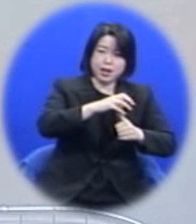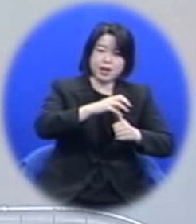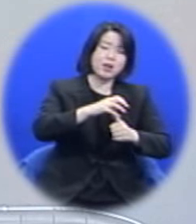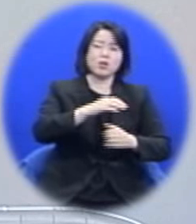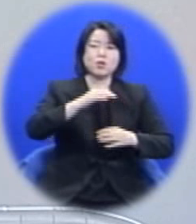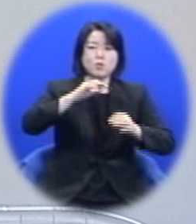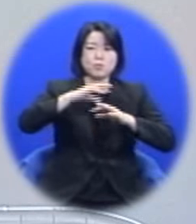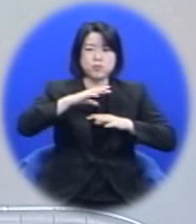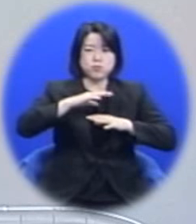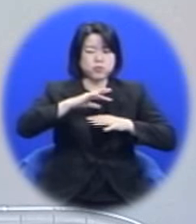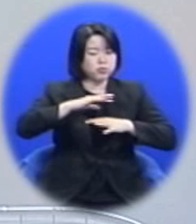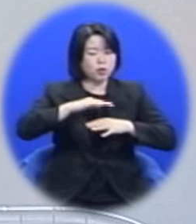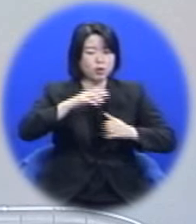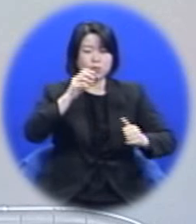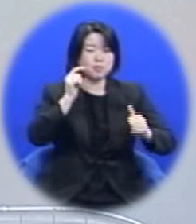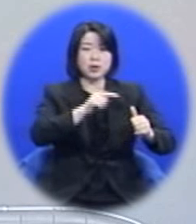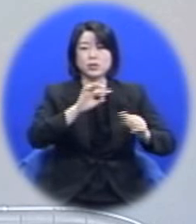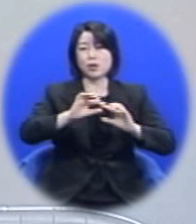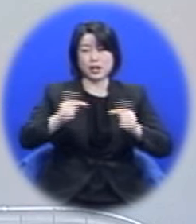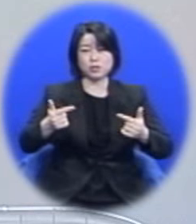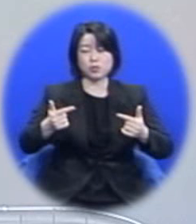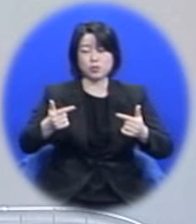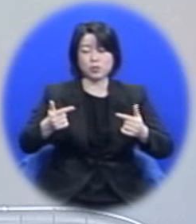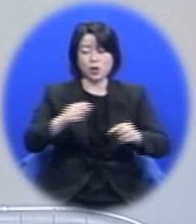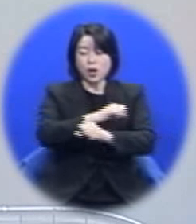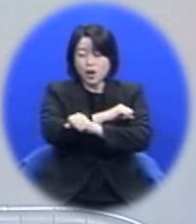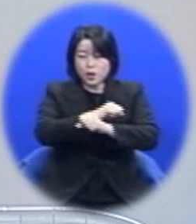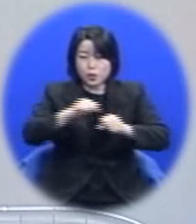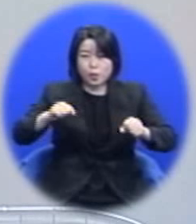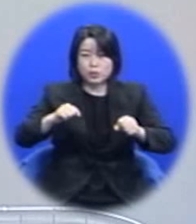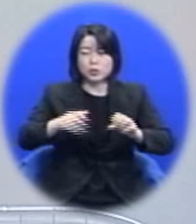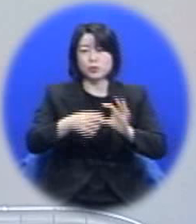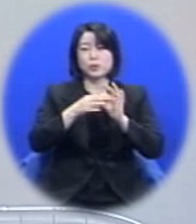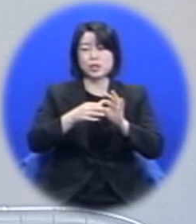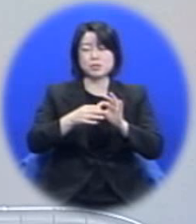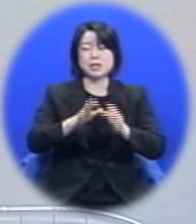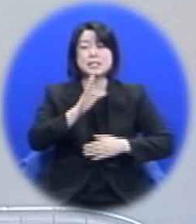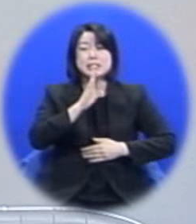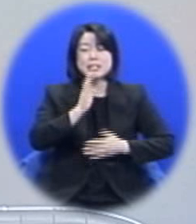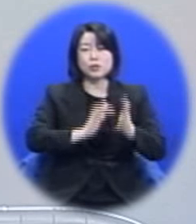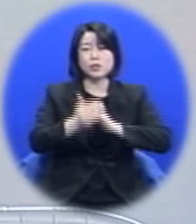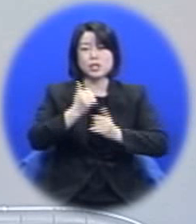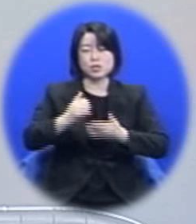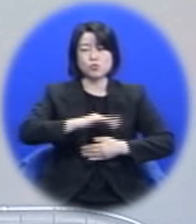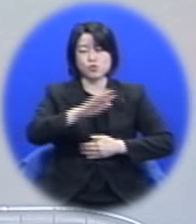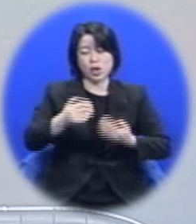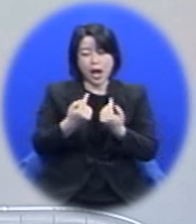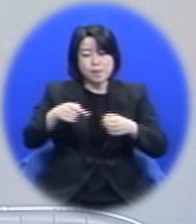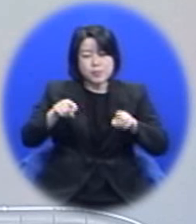아닙니다. 용서를 통해서만 우리는 실제로 예수님이 우리와 같이 계신 것을 알게